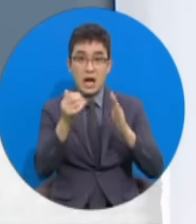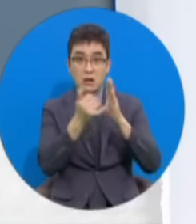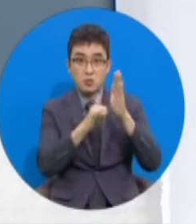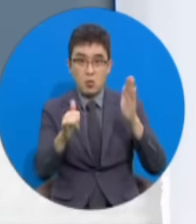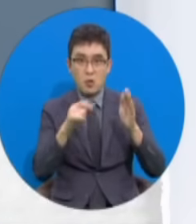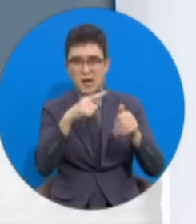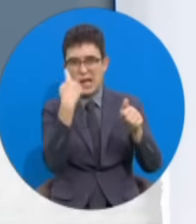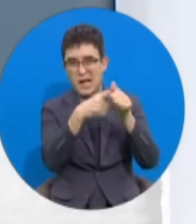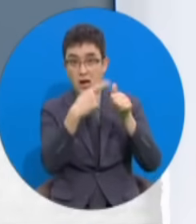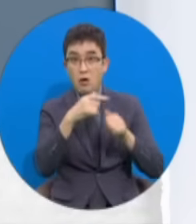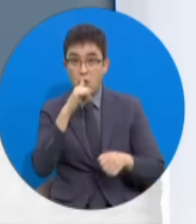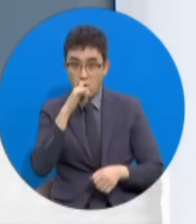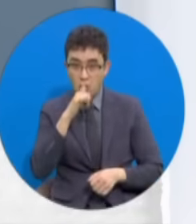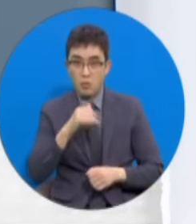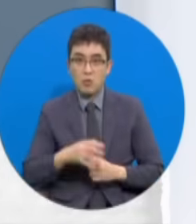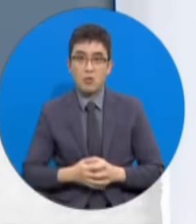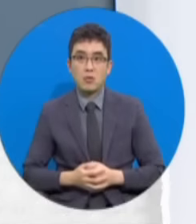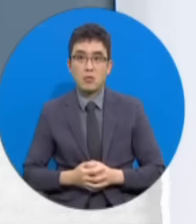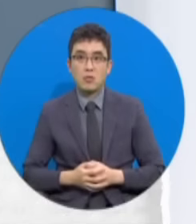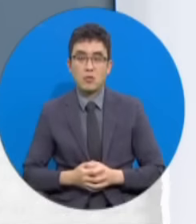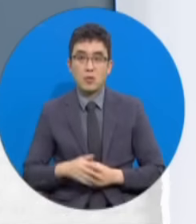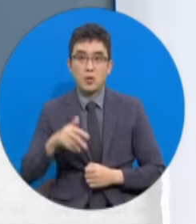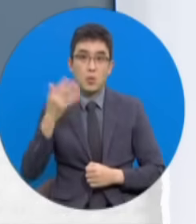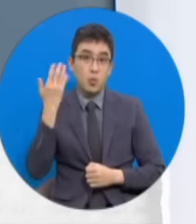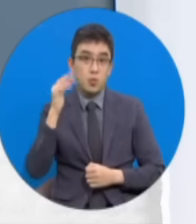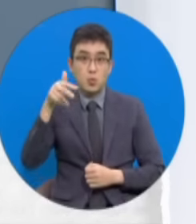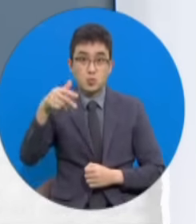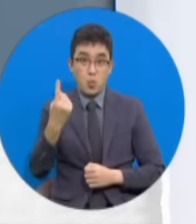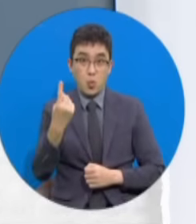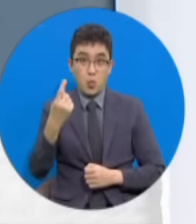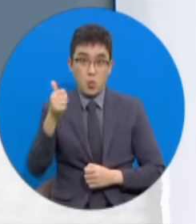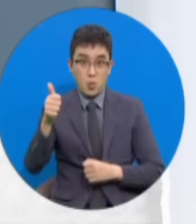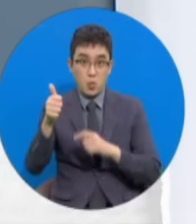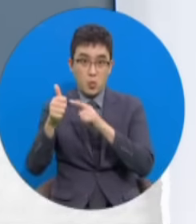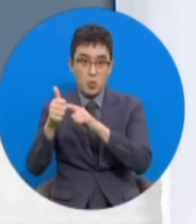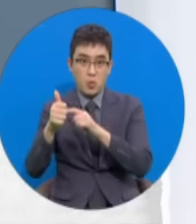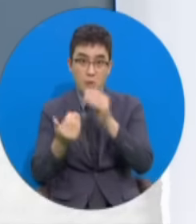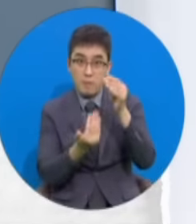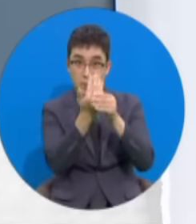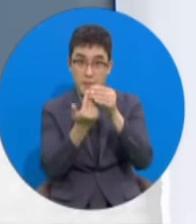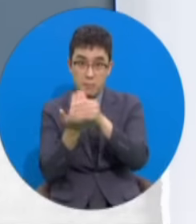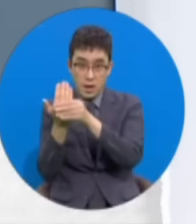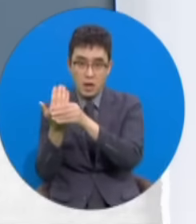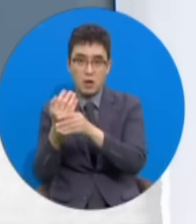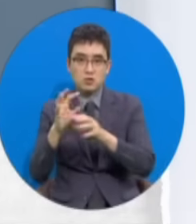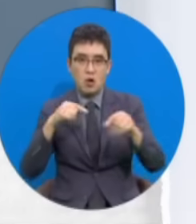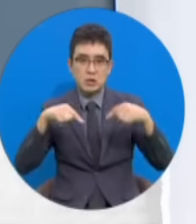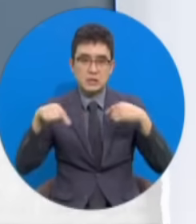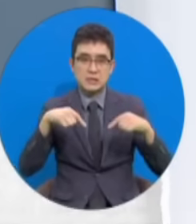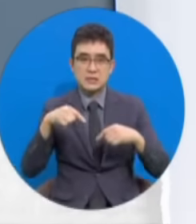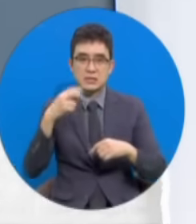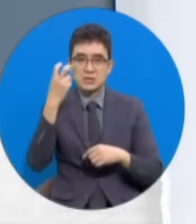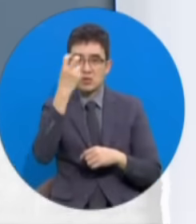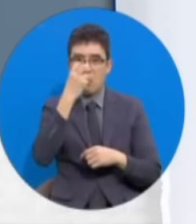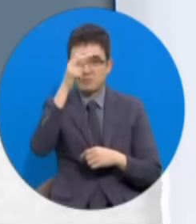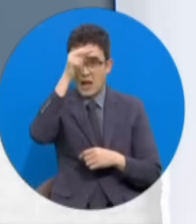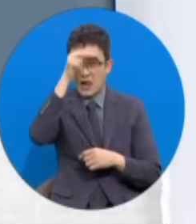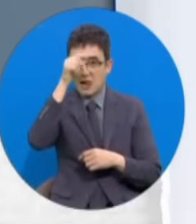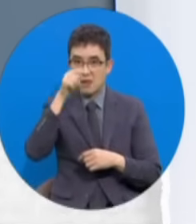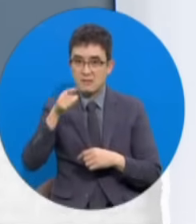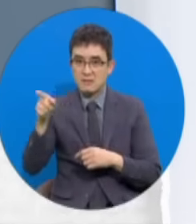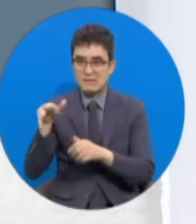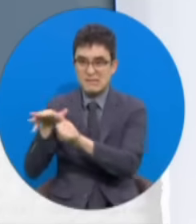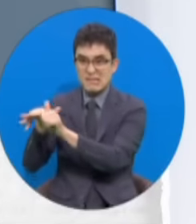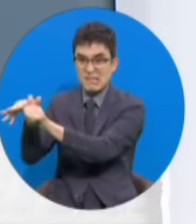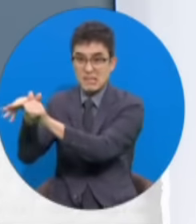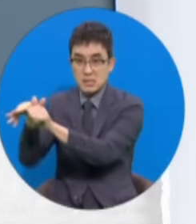비판하는 사람이 있는가 하면 또 최근에 들어서는 조 전 장관이 갖고 있는 이런 일들이 결국 정치 검찰에서 보복당한 거다라는 시각을 갖고 있는